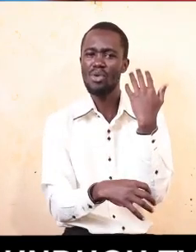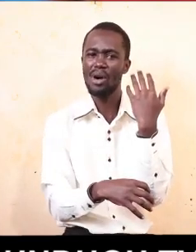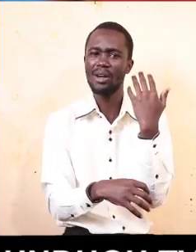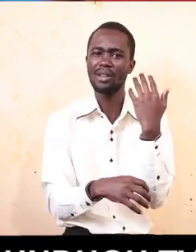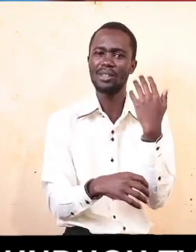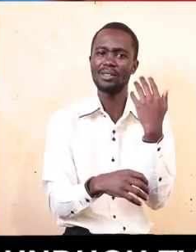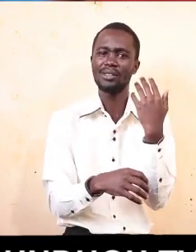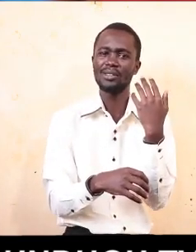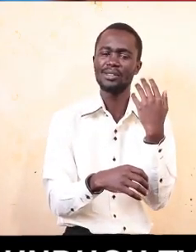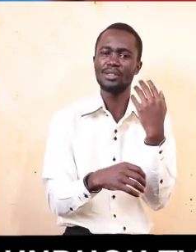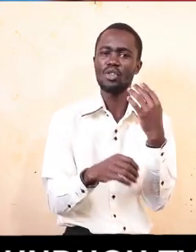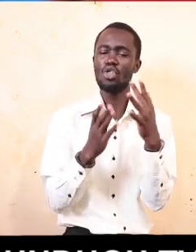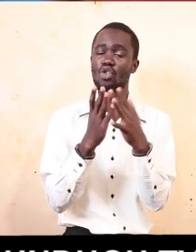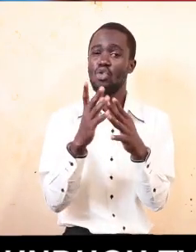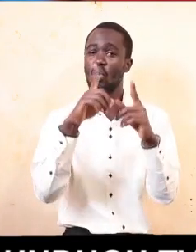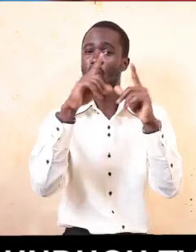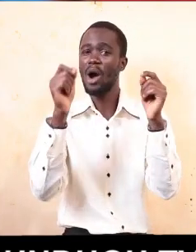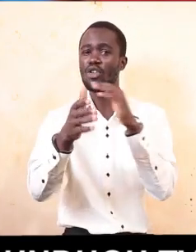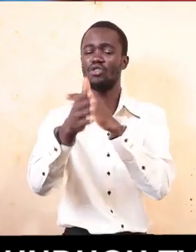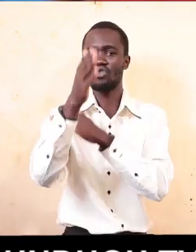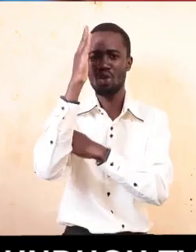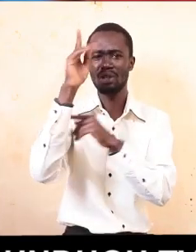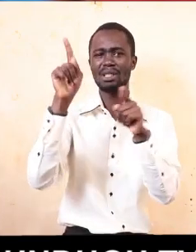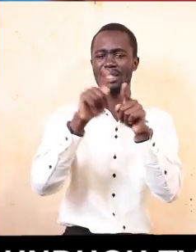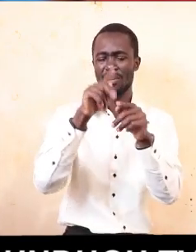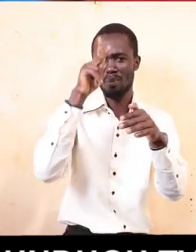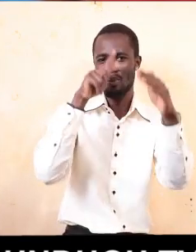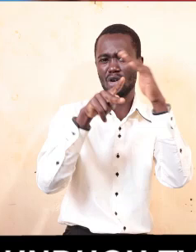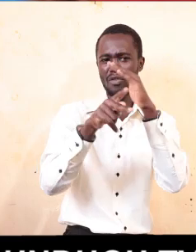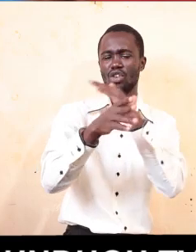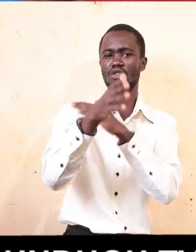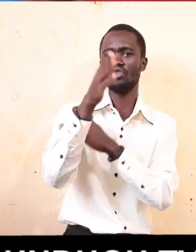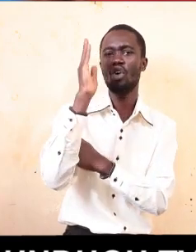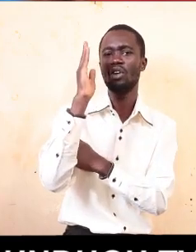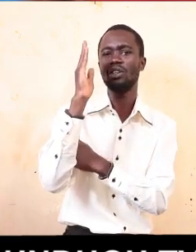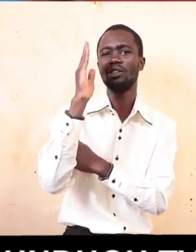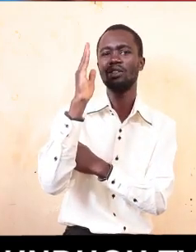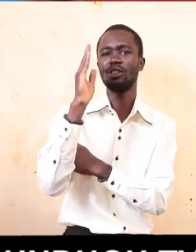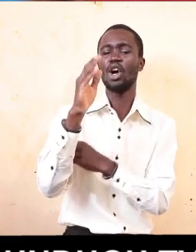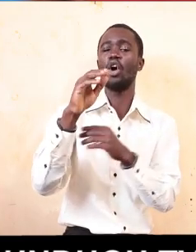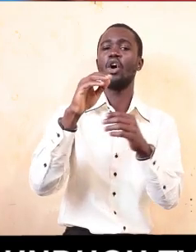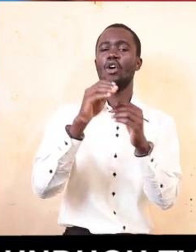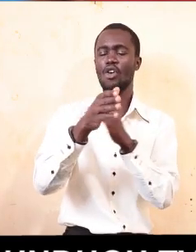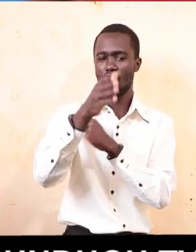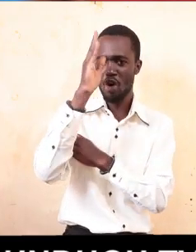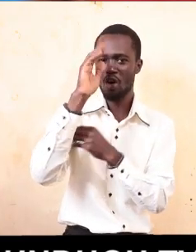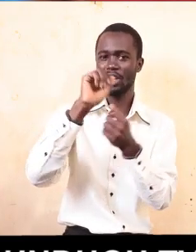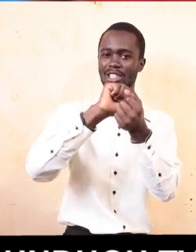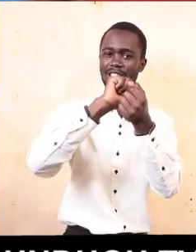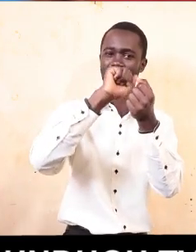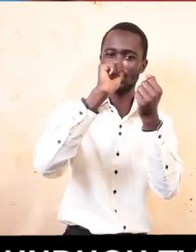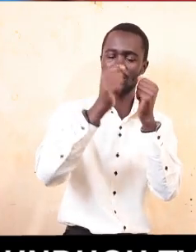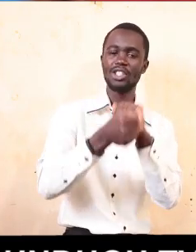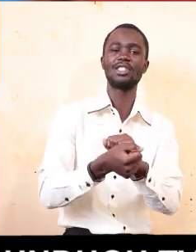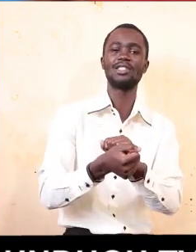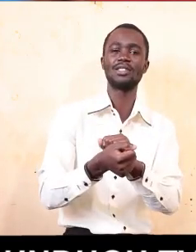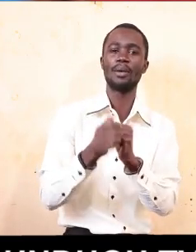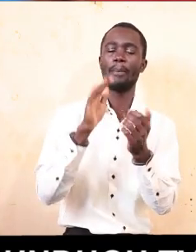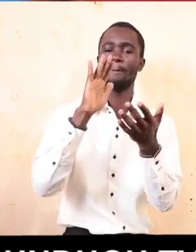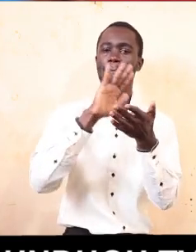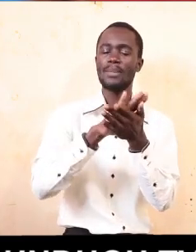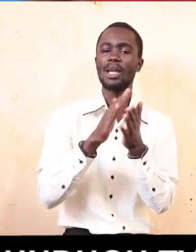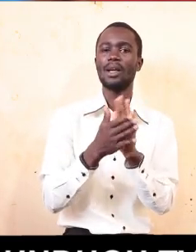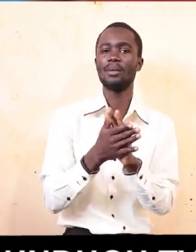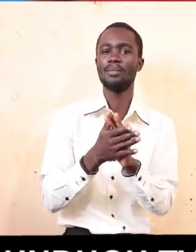Bwana na katika unabii wa Bwana ati Mungu atabadilisha na